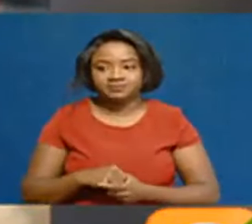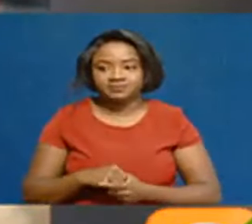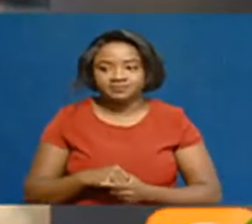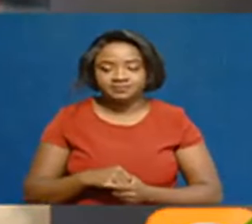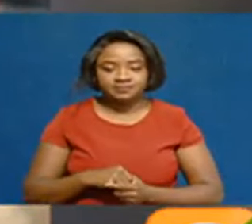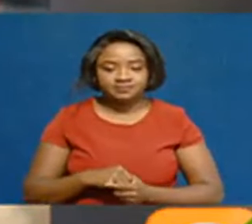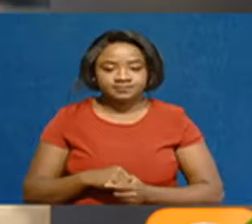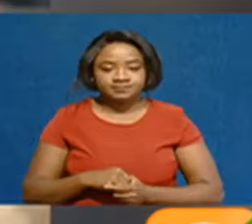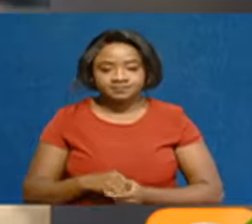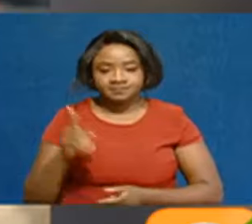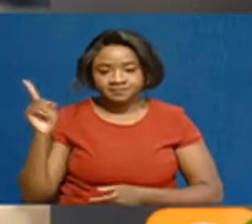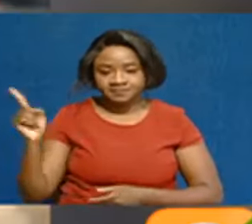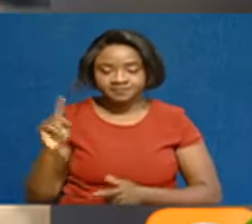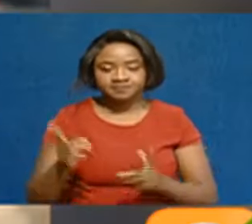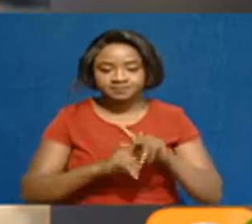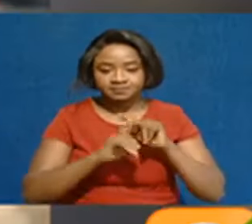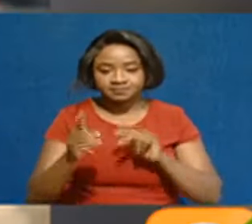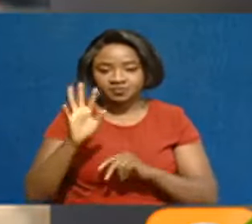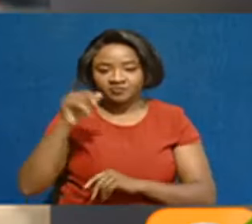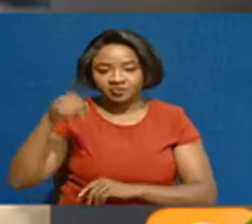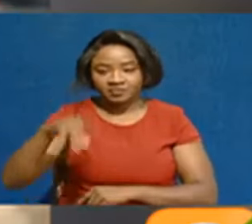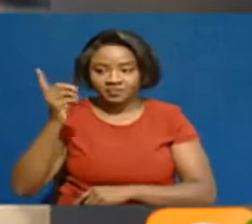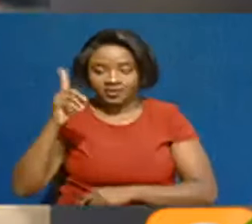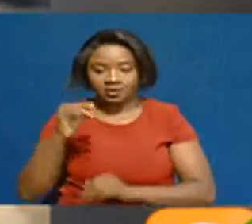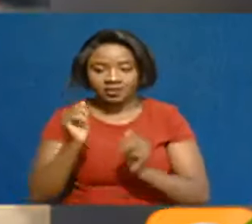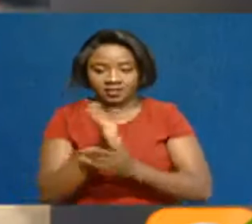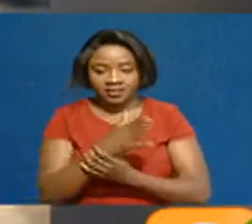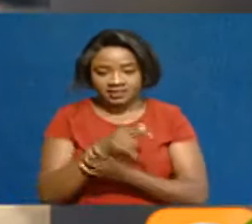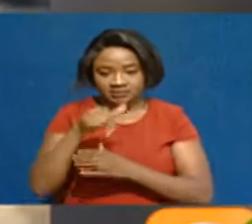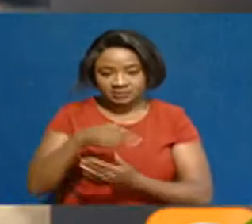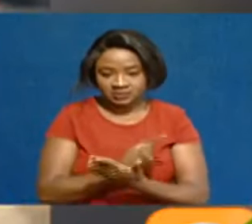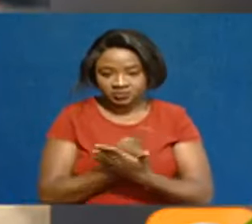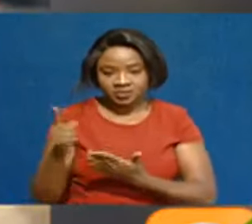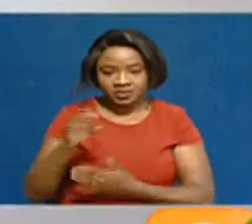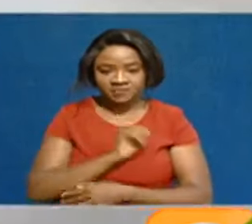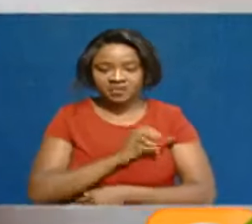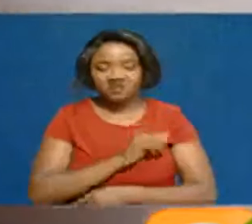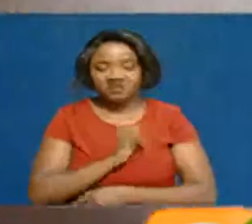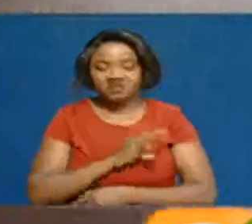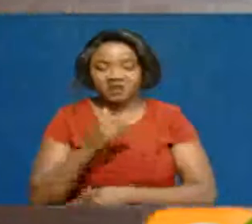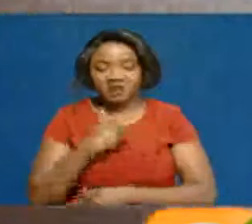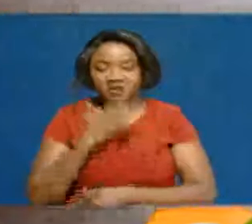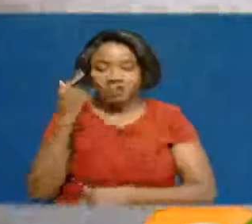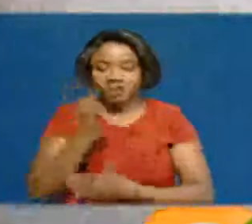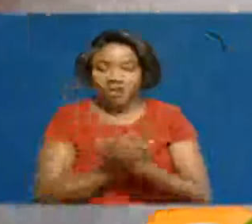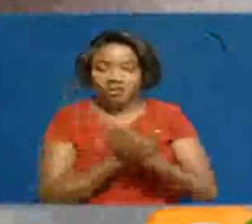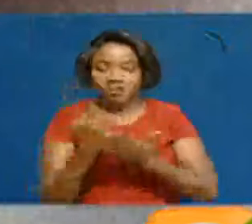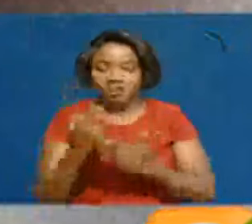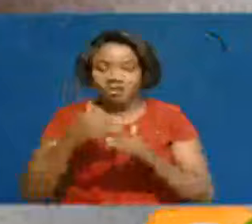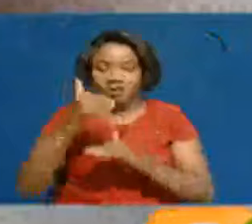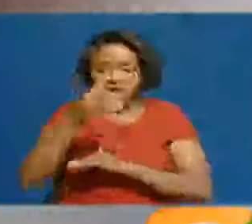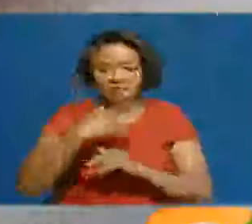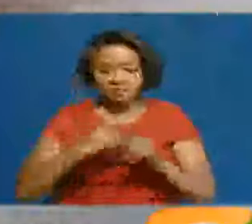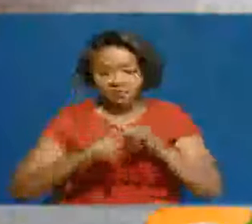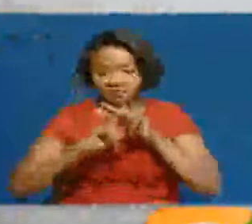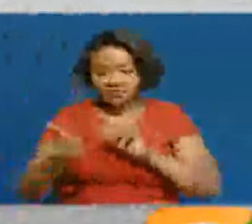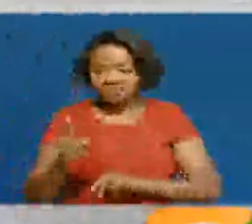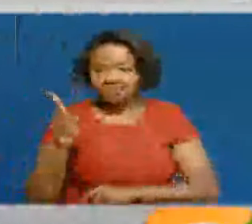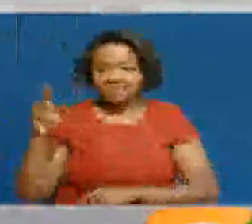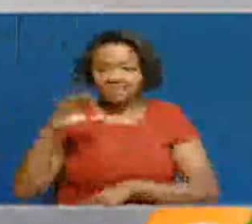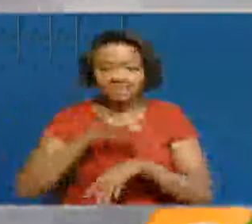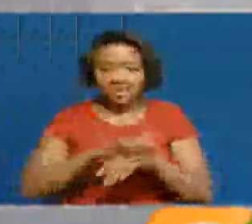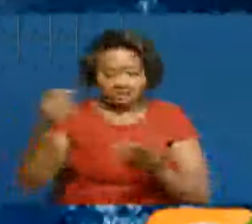aliyetoweka jijini Nairobi Alhamisi wiki hii alikuwa mwenye hofu. Wiki moja kabla ya kutoweka,